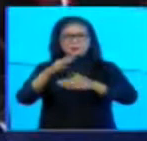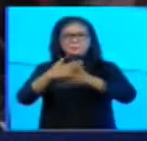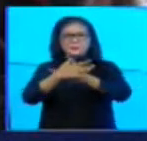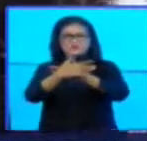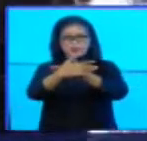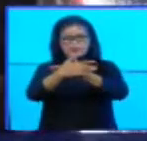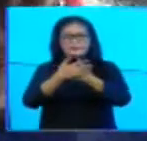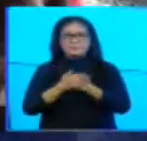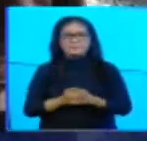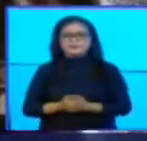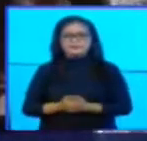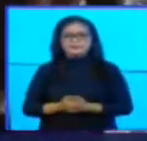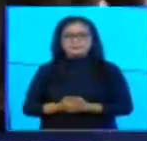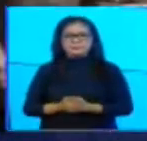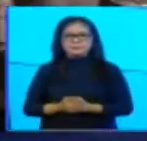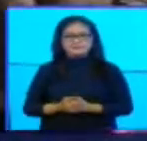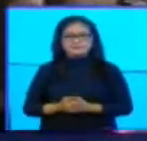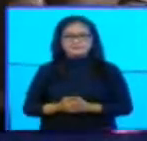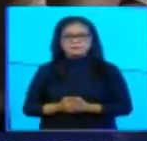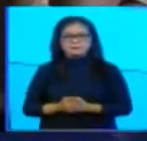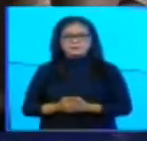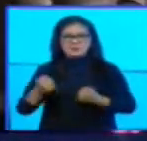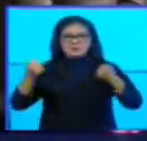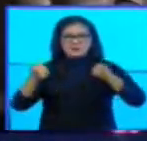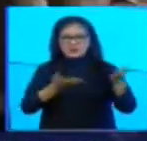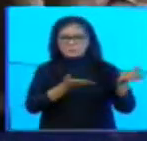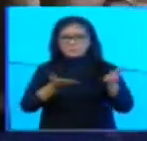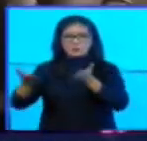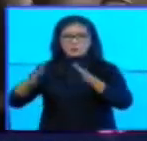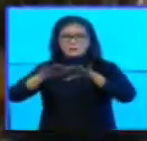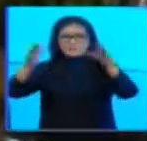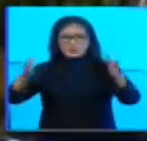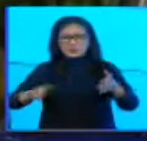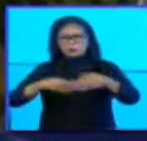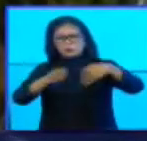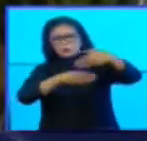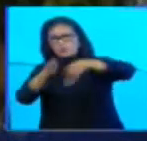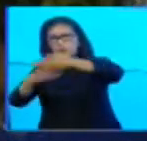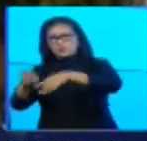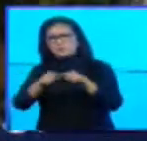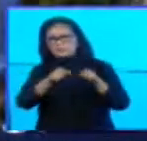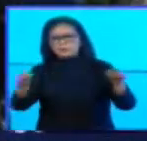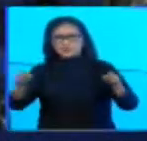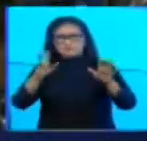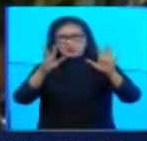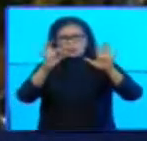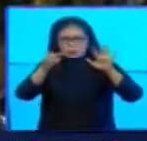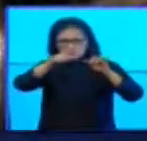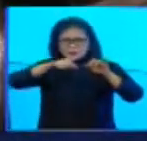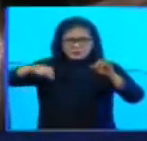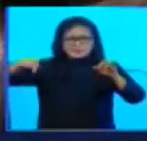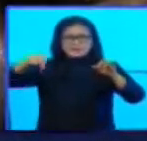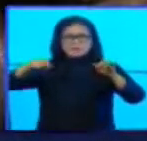kendaraan Pengantar paket ini terguling dengan posisi 90° usai menabrak beton pembatas bus Transjakarta di Jalan